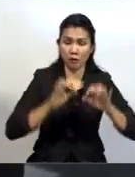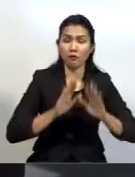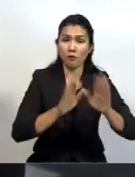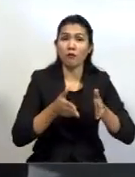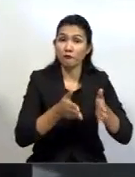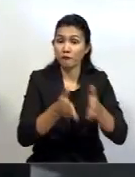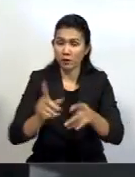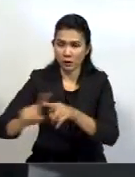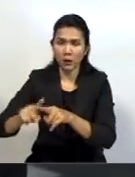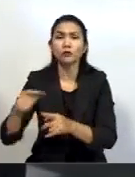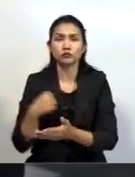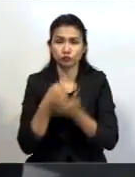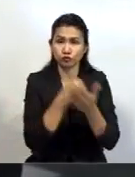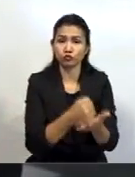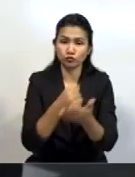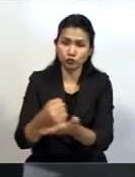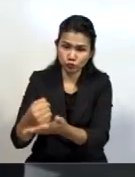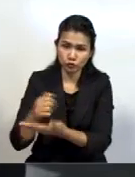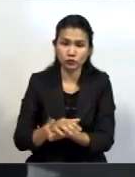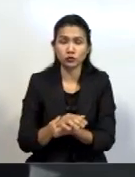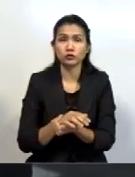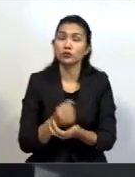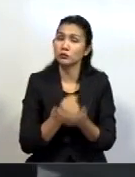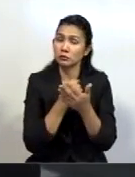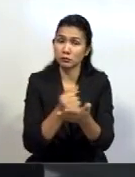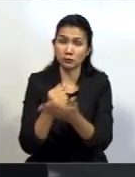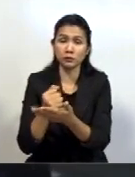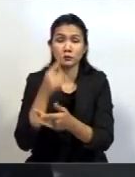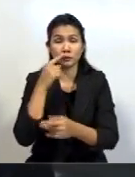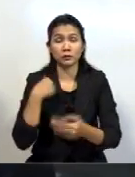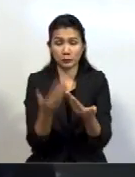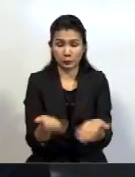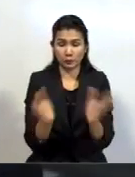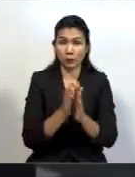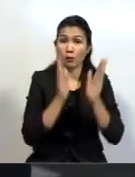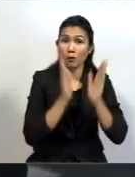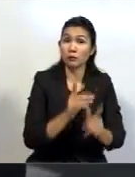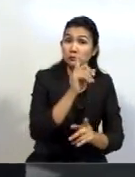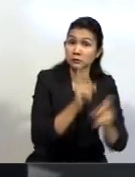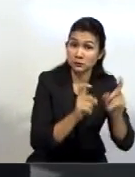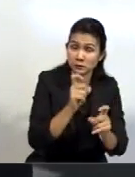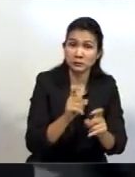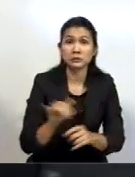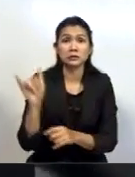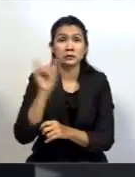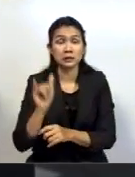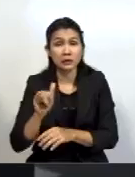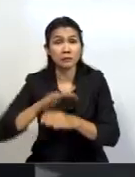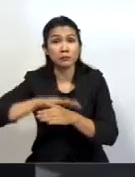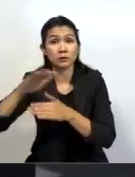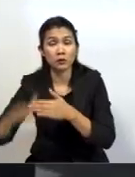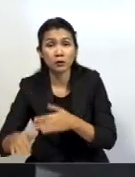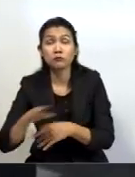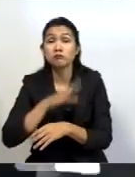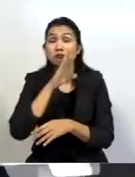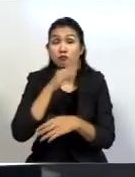วนเกี่ยวข้องเข้าไปเยียวยาไปเยียวยาผู้ที่ครอบครัวผู้ที่เสียชีวิตญาติพี่น้องถ้าลูกหลาน